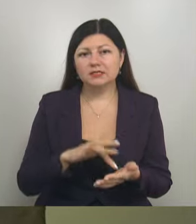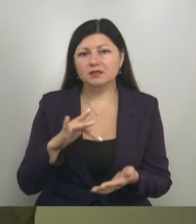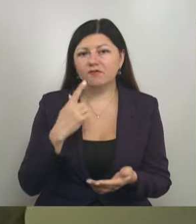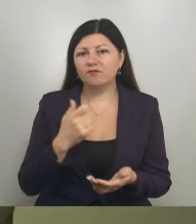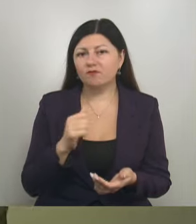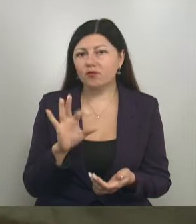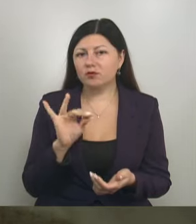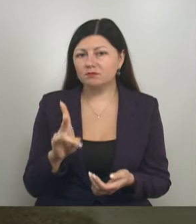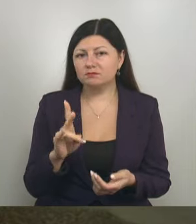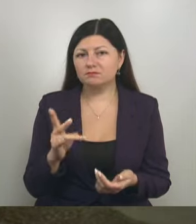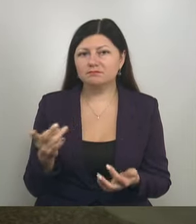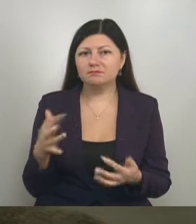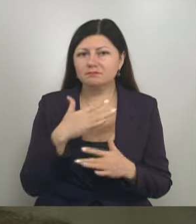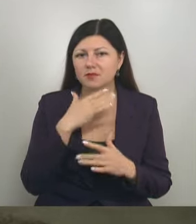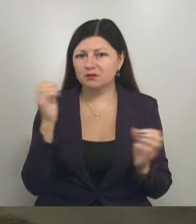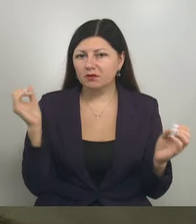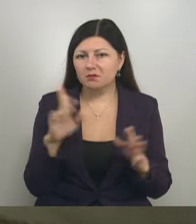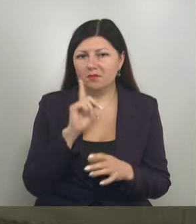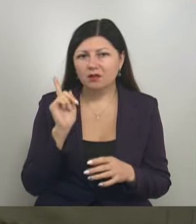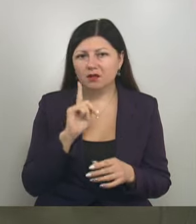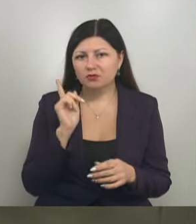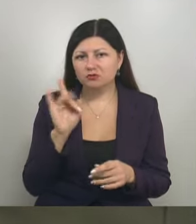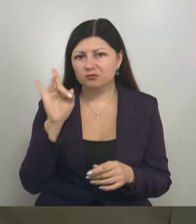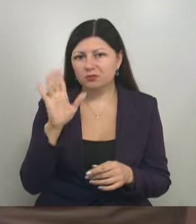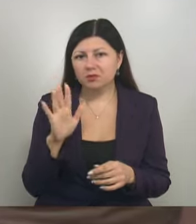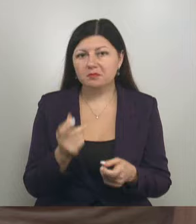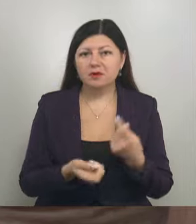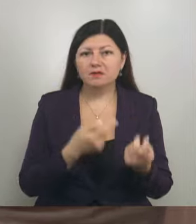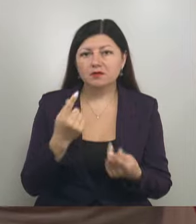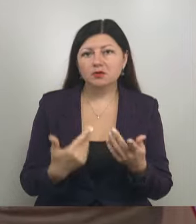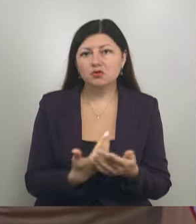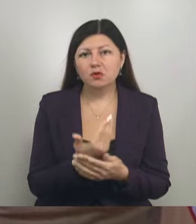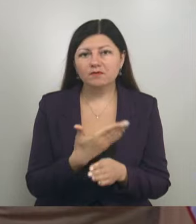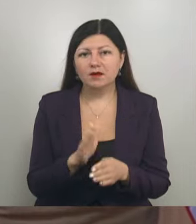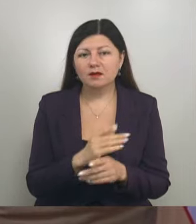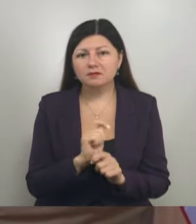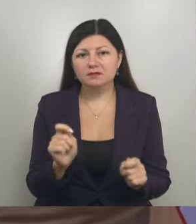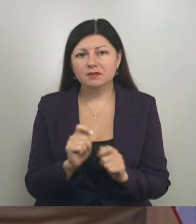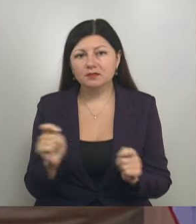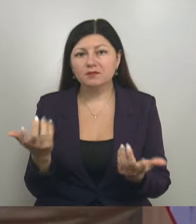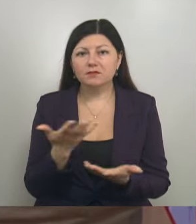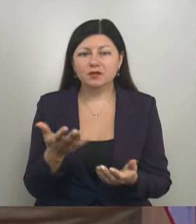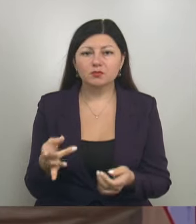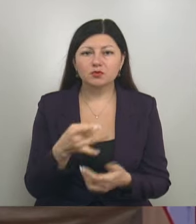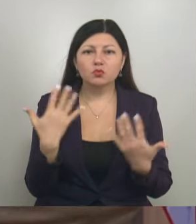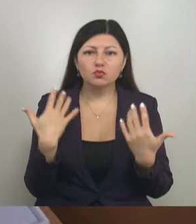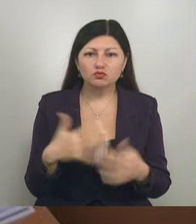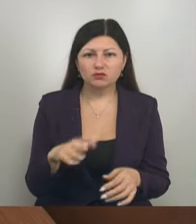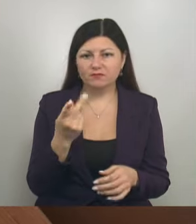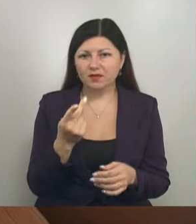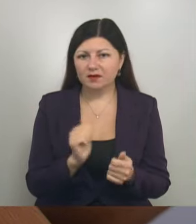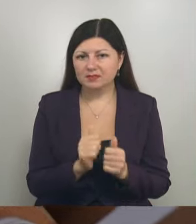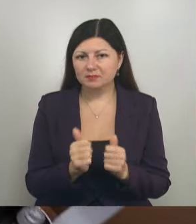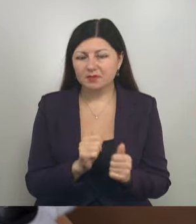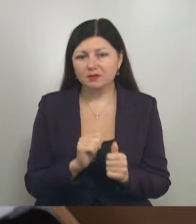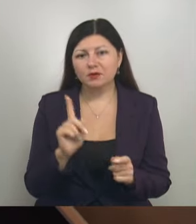набирает популярность среди белгородской молодежи. В регионе продолжают появляться новые отделения. А в каких-то муниципалитетах уже вторая смена.